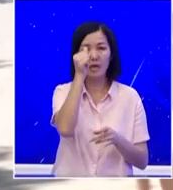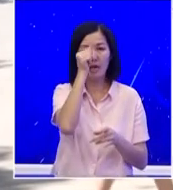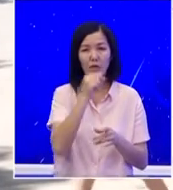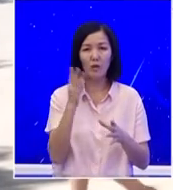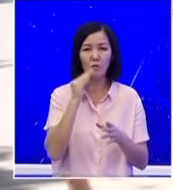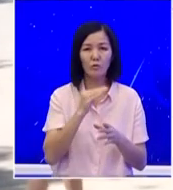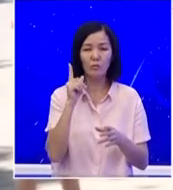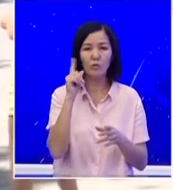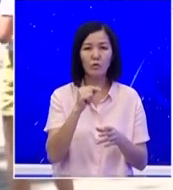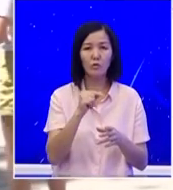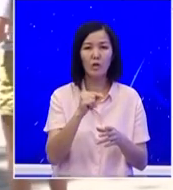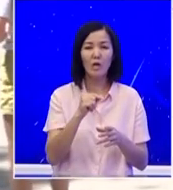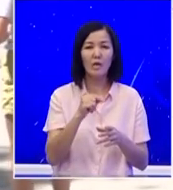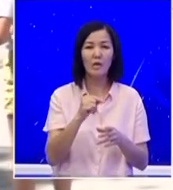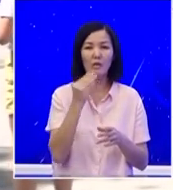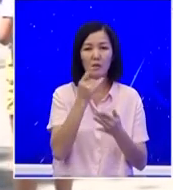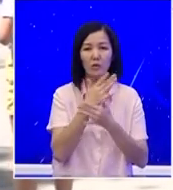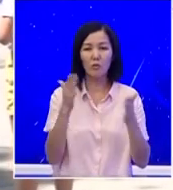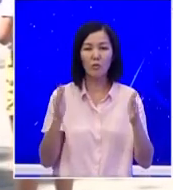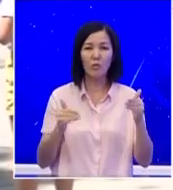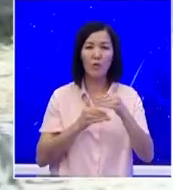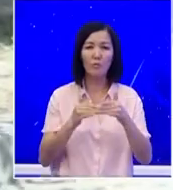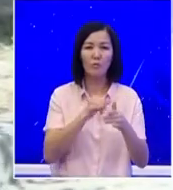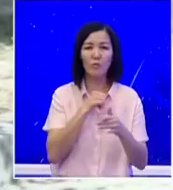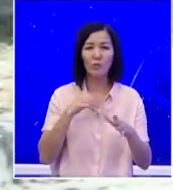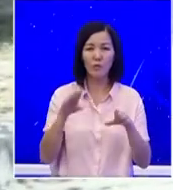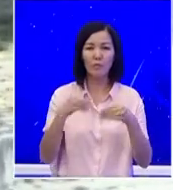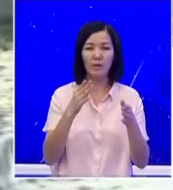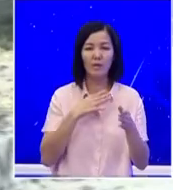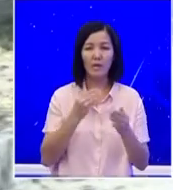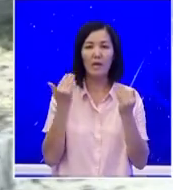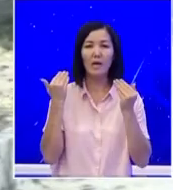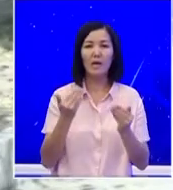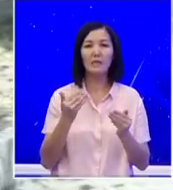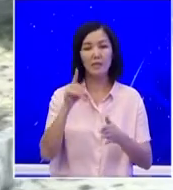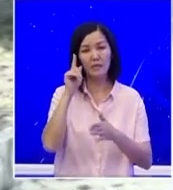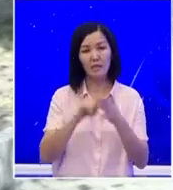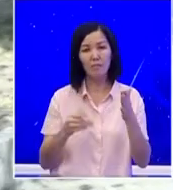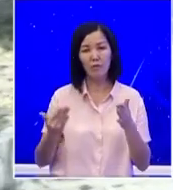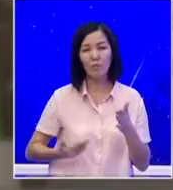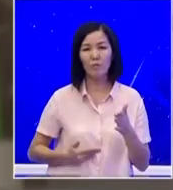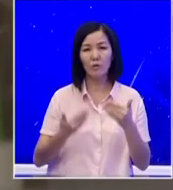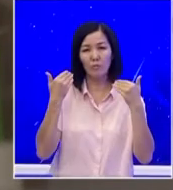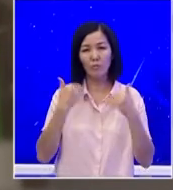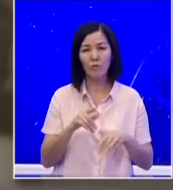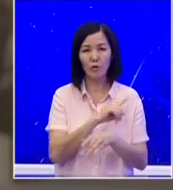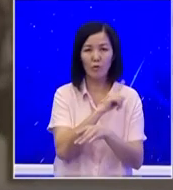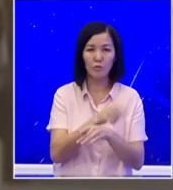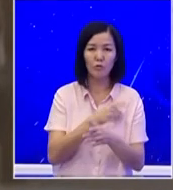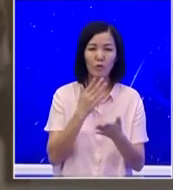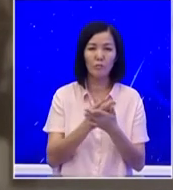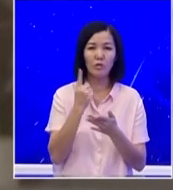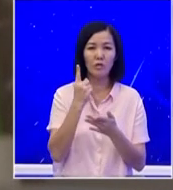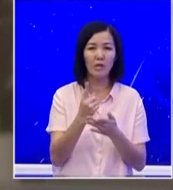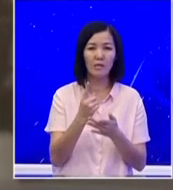Үштөбеде 100 азық-түлік қорабын өзі үлестірді. Екатерина қазір үмітпен ғана өмір сүреді. Бойында жігер болса да, жалғыз